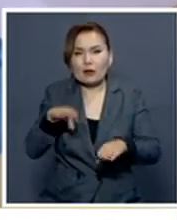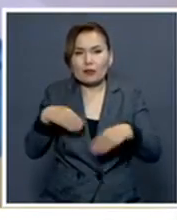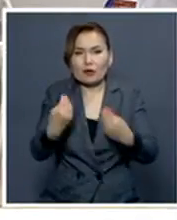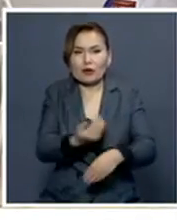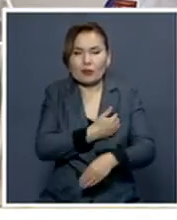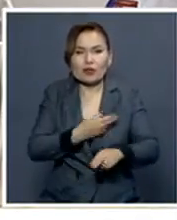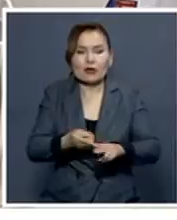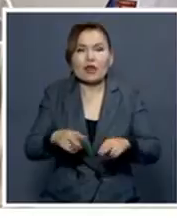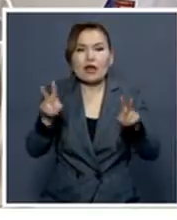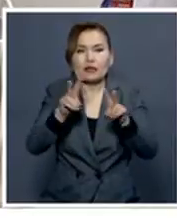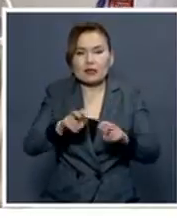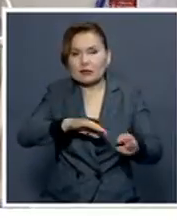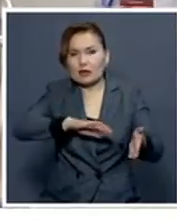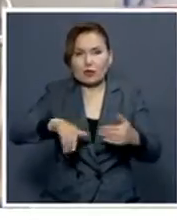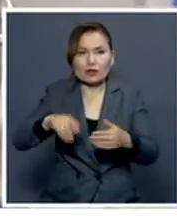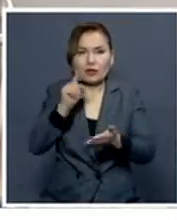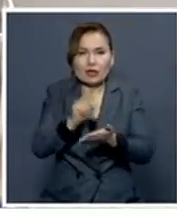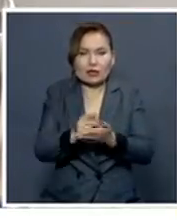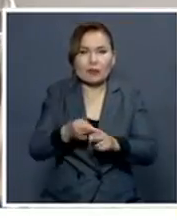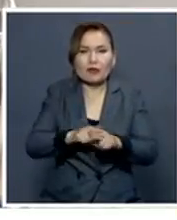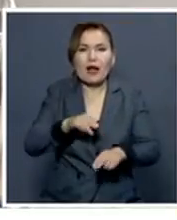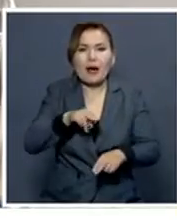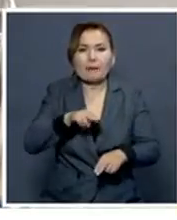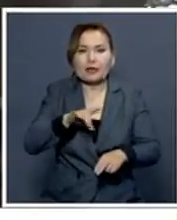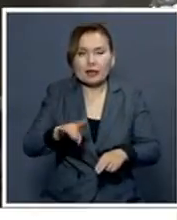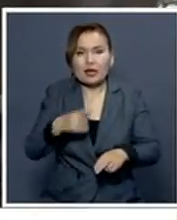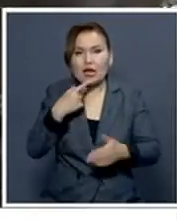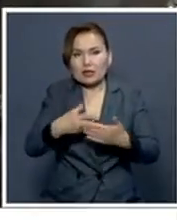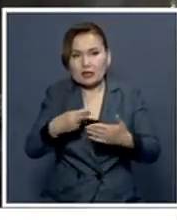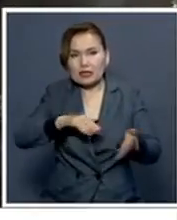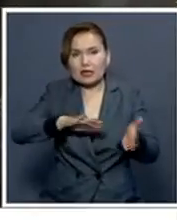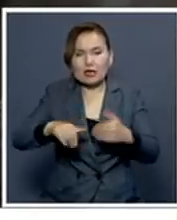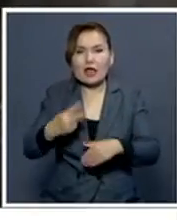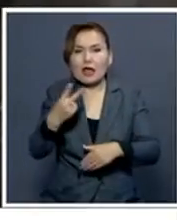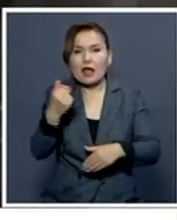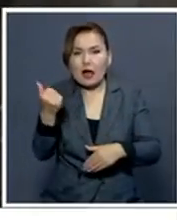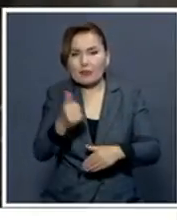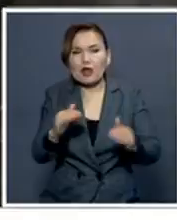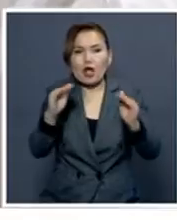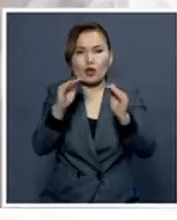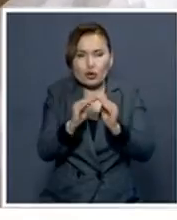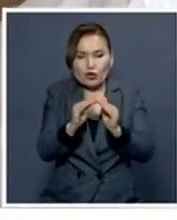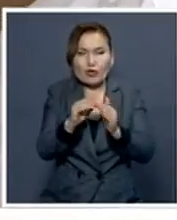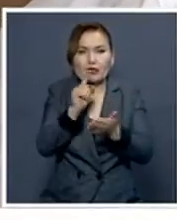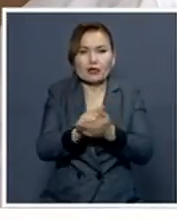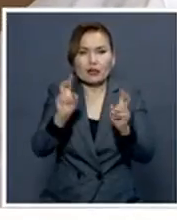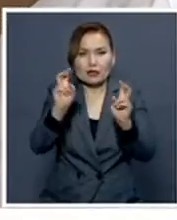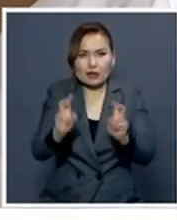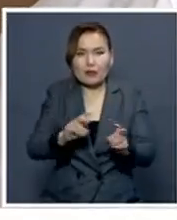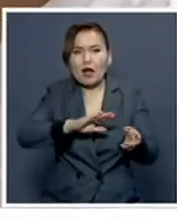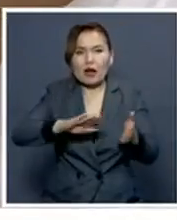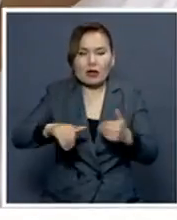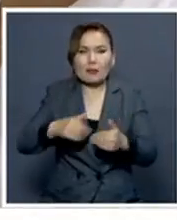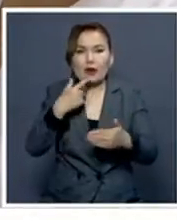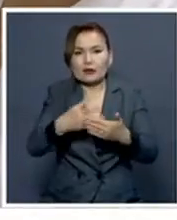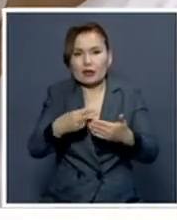біраз тексерістен өтулері тиіс, алдымен ПТР тестін тапсырады, сосын 2 апта үйде оқшаулануы керек. Бұдан соң қайта тест